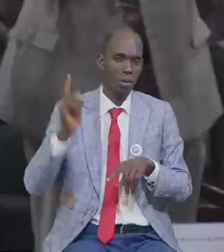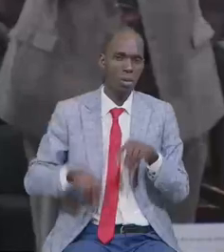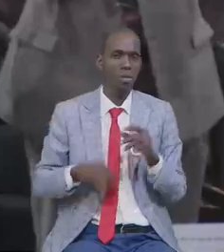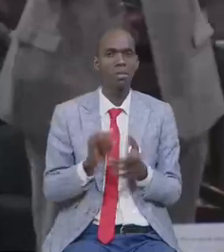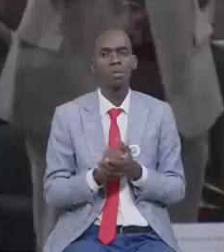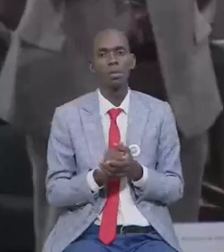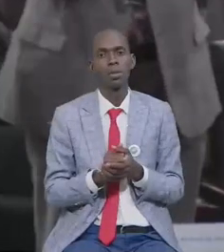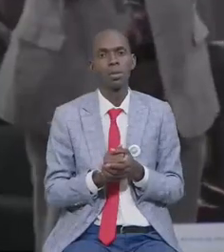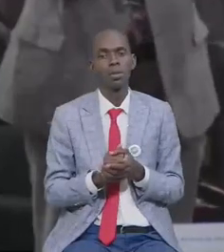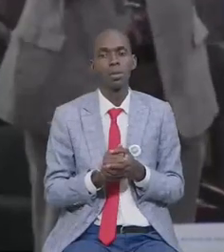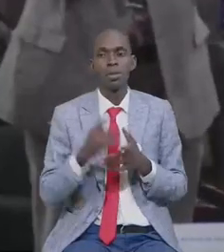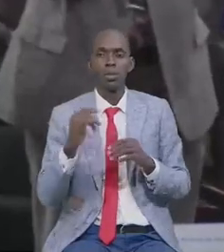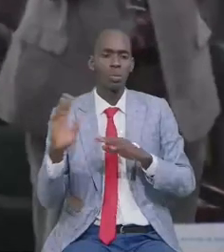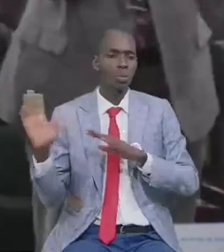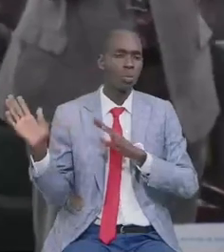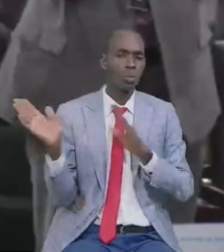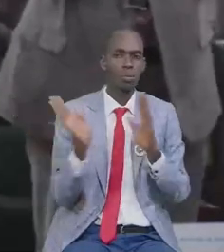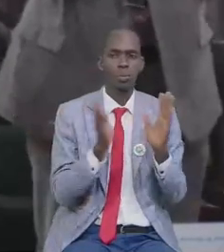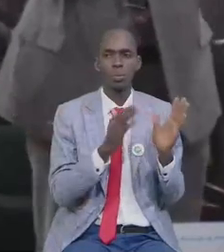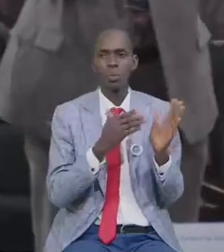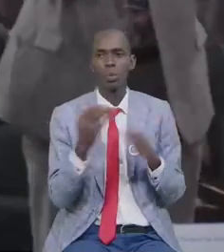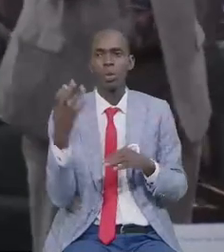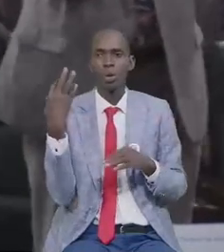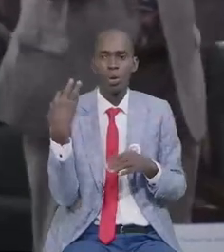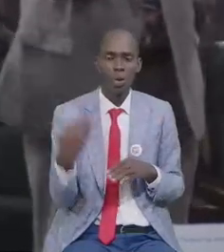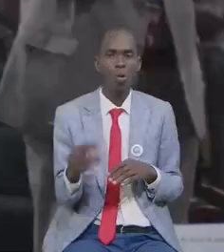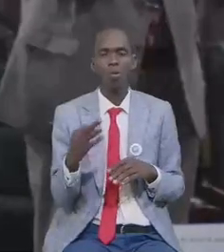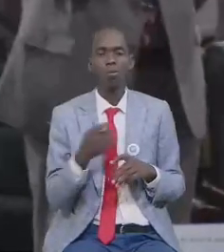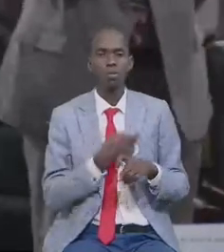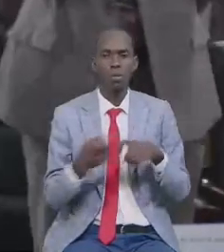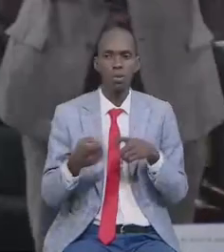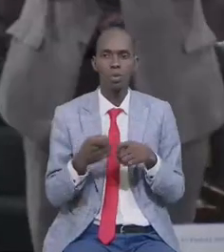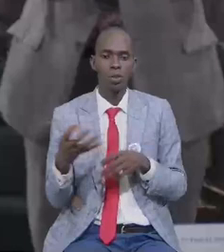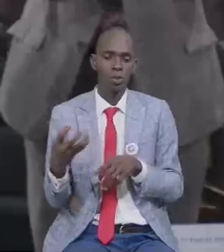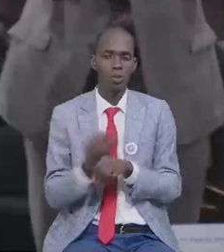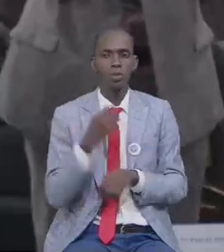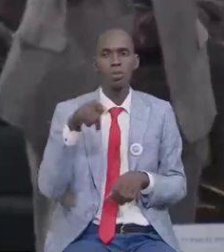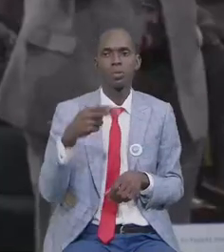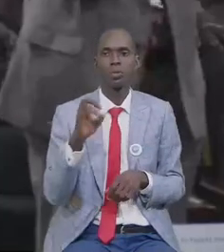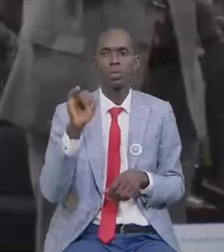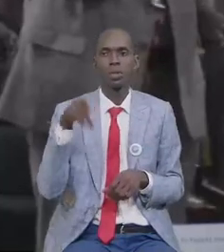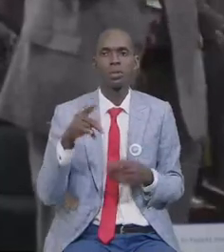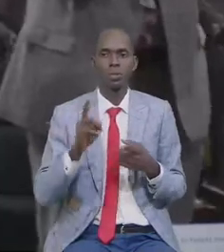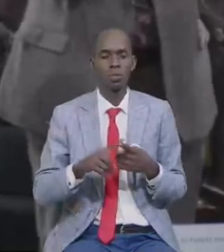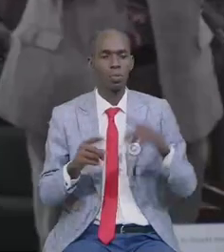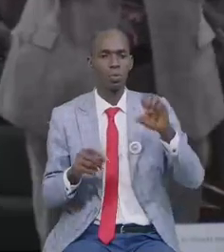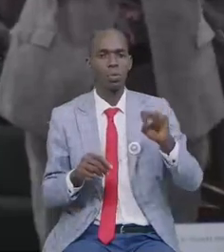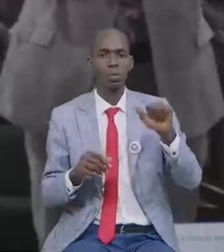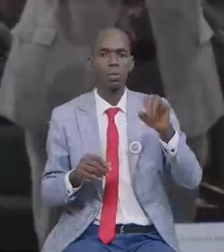Le vent de persécution a soufflé et l'a envoyé en Samarie. En